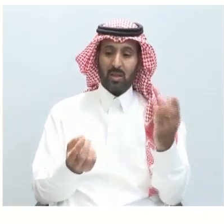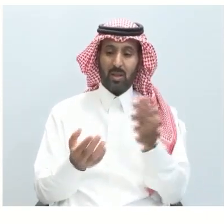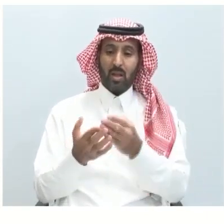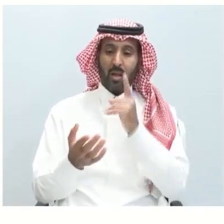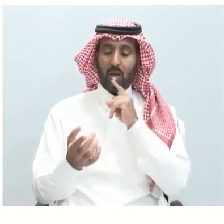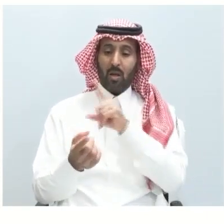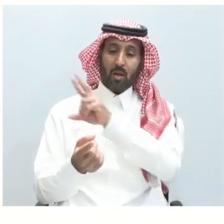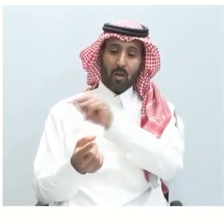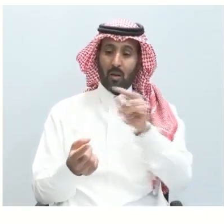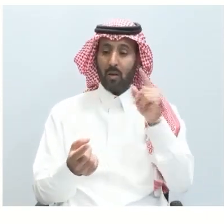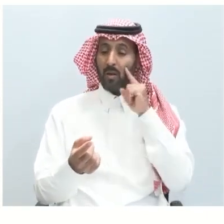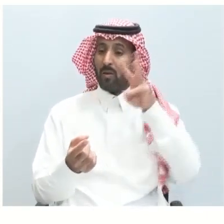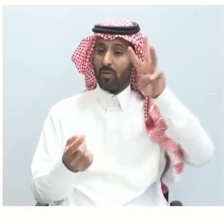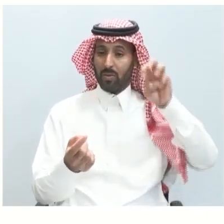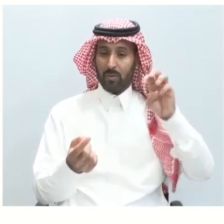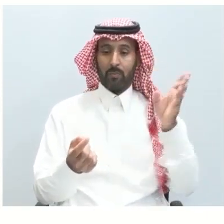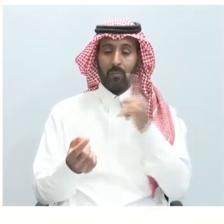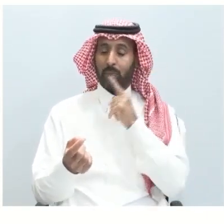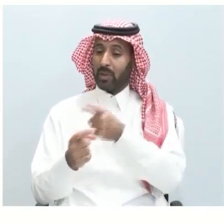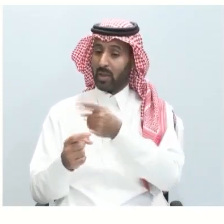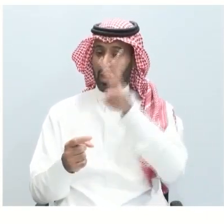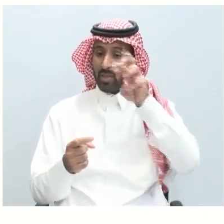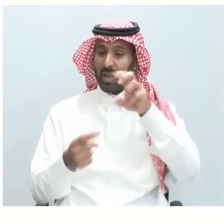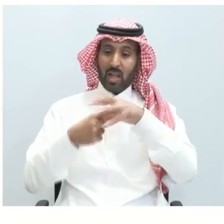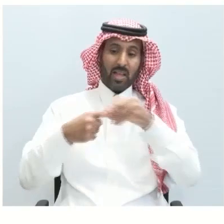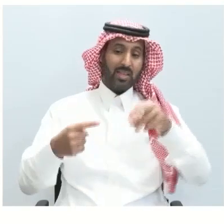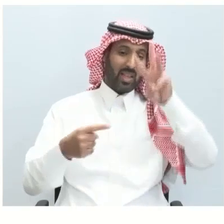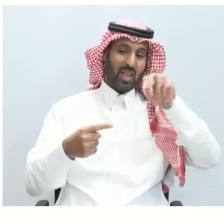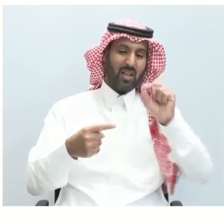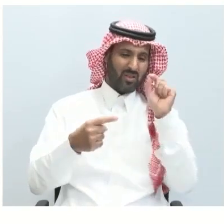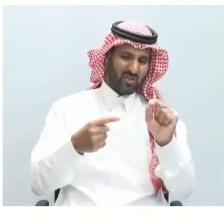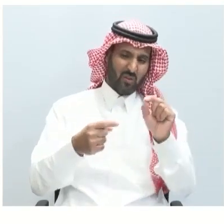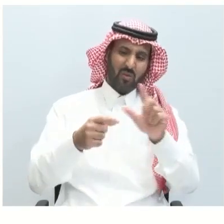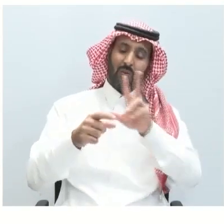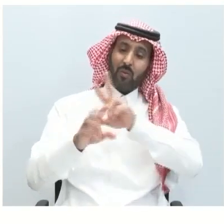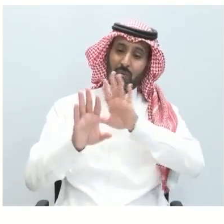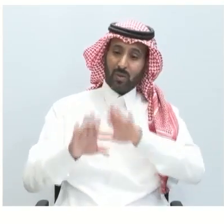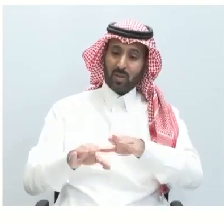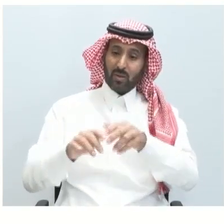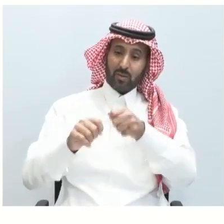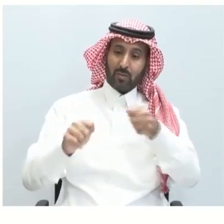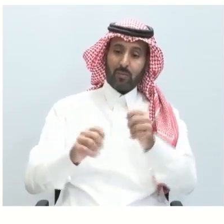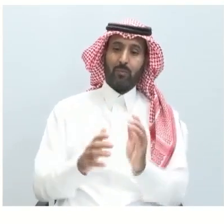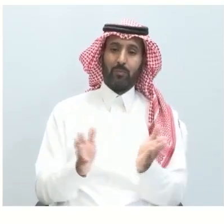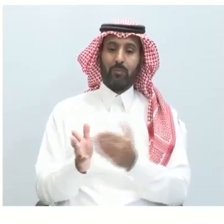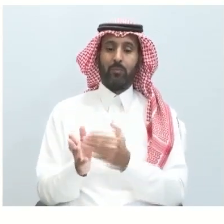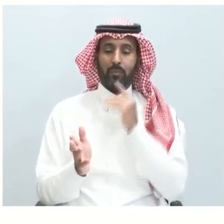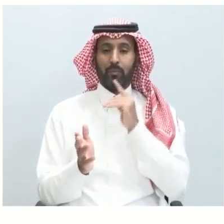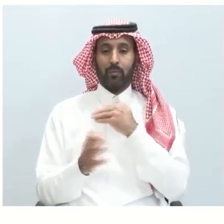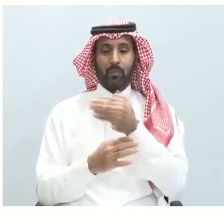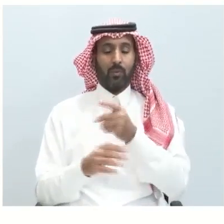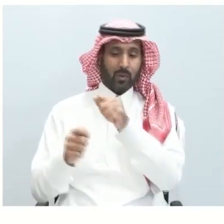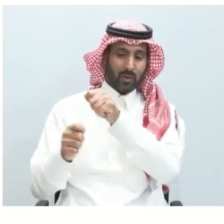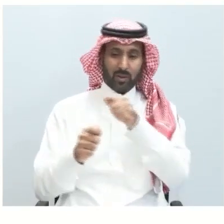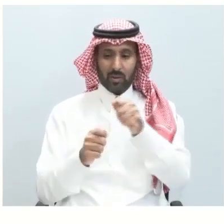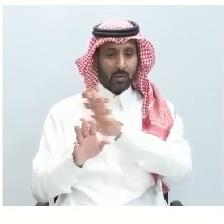قوته وهذا 10 مجموعهم 30 اذا 30 ناقص 30 ستصبح المحصله النهائيه هي الصفر بالت